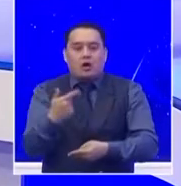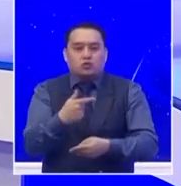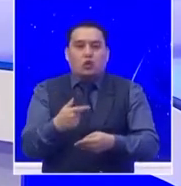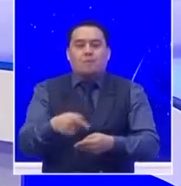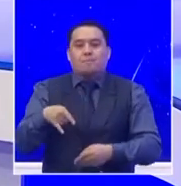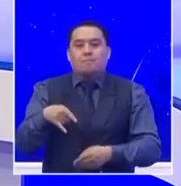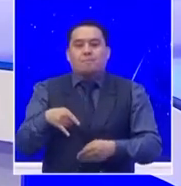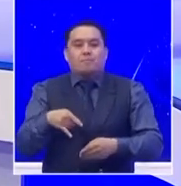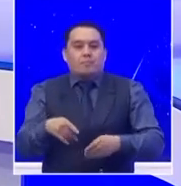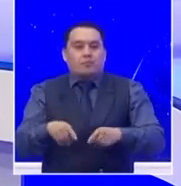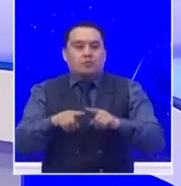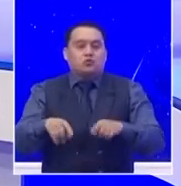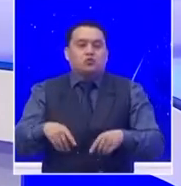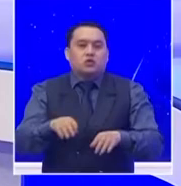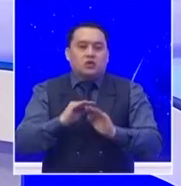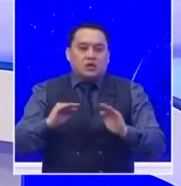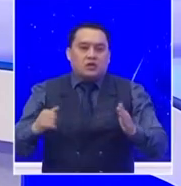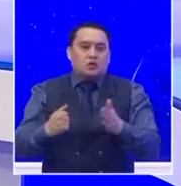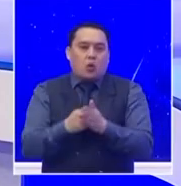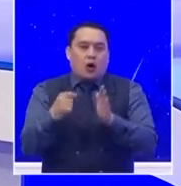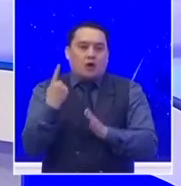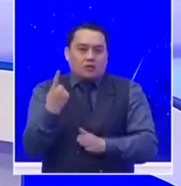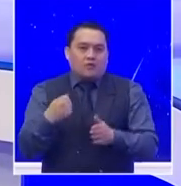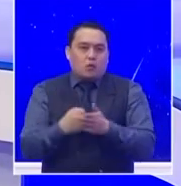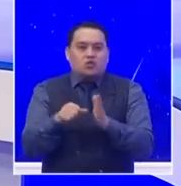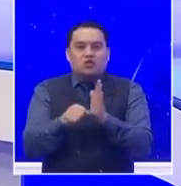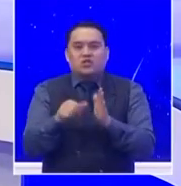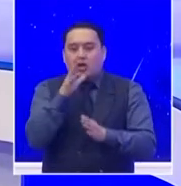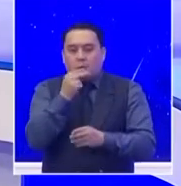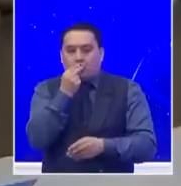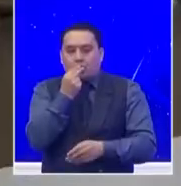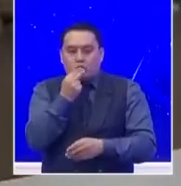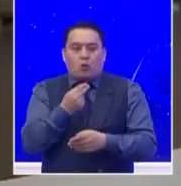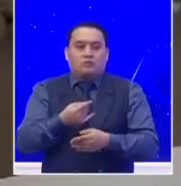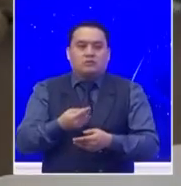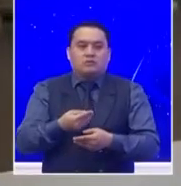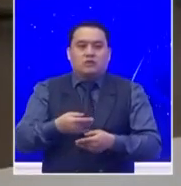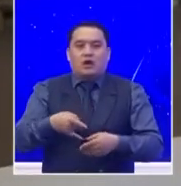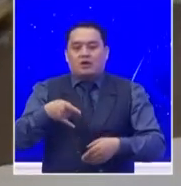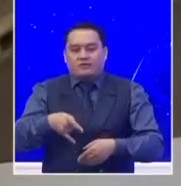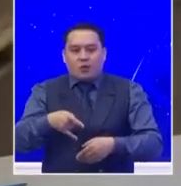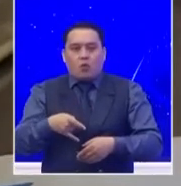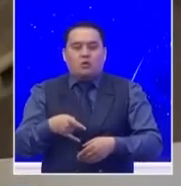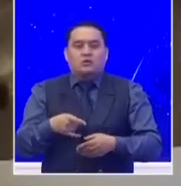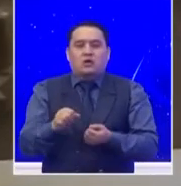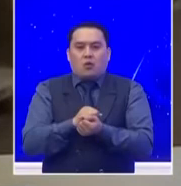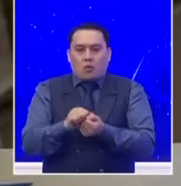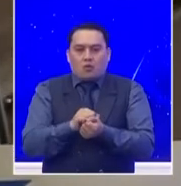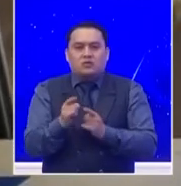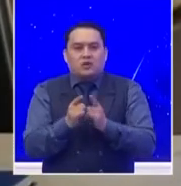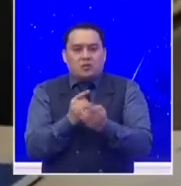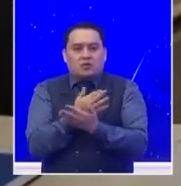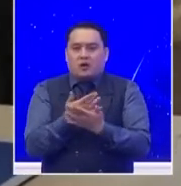пакеты, предназначенные для детей от 1 до 6 лет. Продуктовые наборы и товары бытовой химии они будут получать